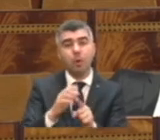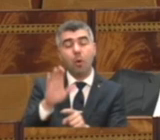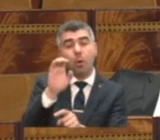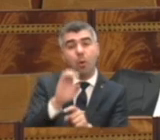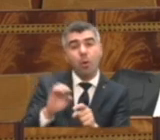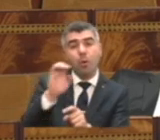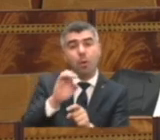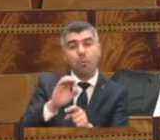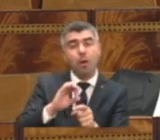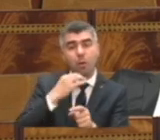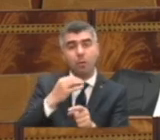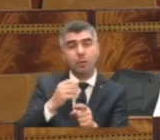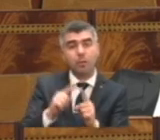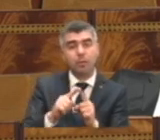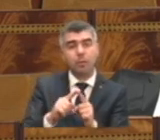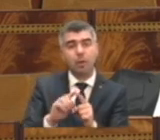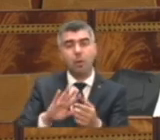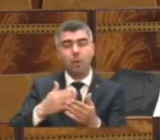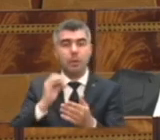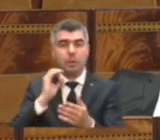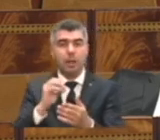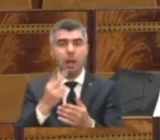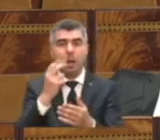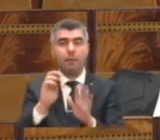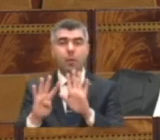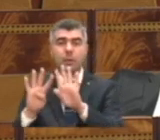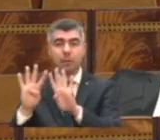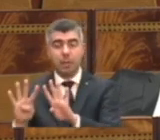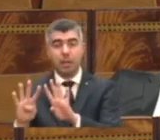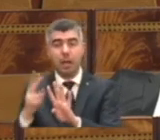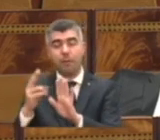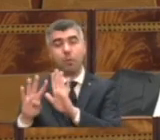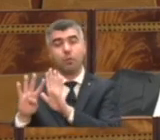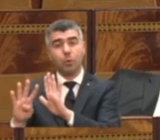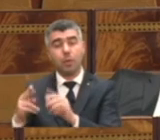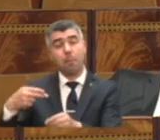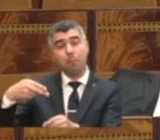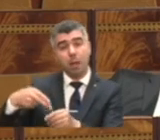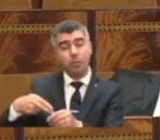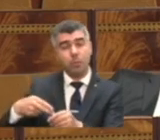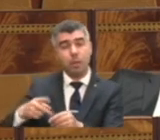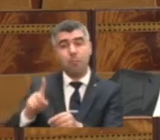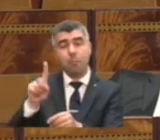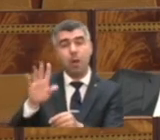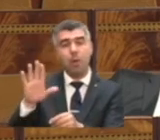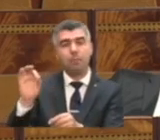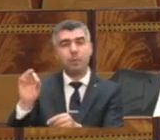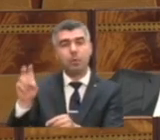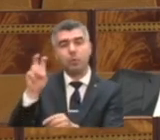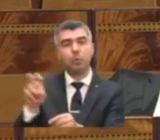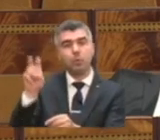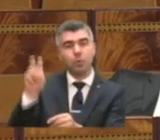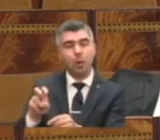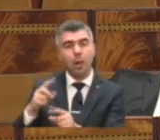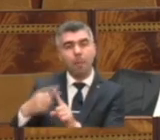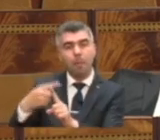أزمة خانقة نهاية سنة 2008 مع بداية 2009، وصل فيها البترول ل 150 دولار، ما تزاد حتى